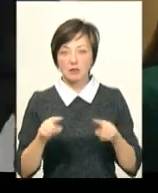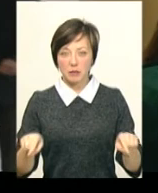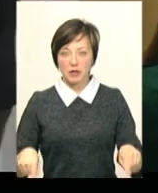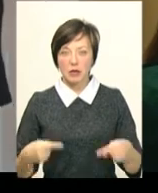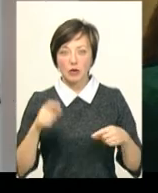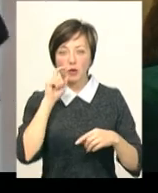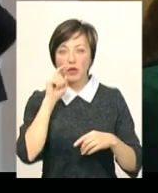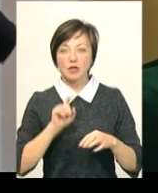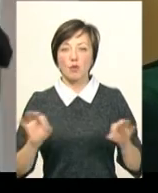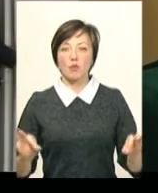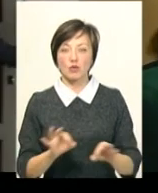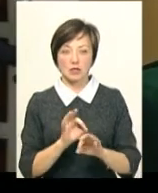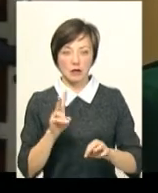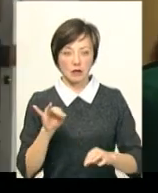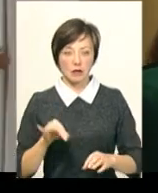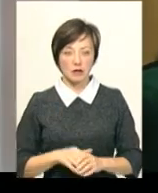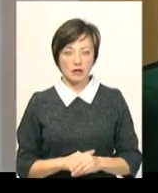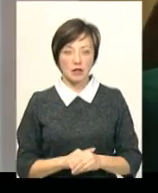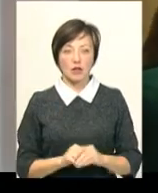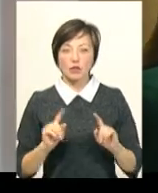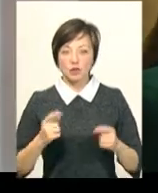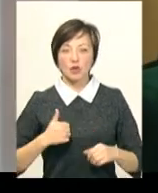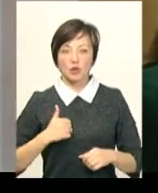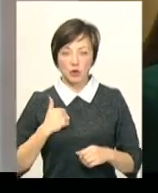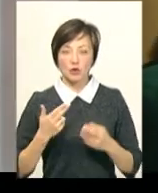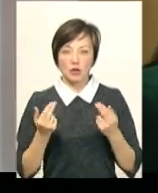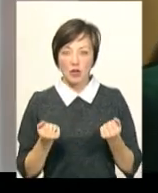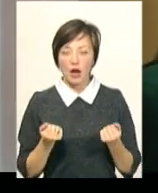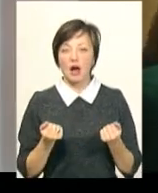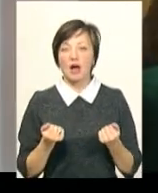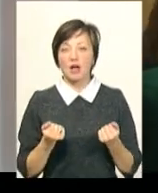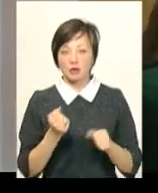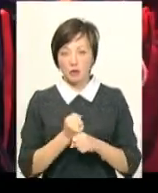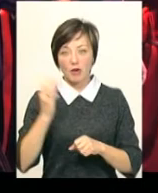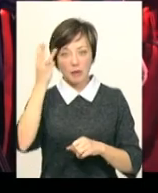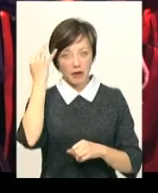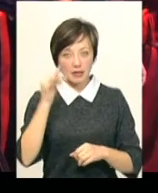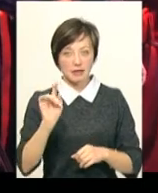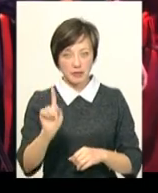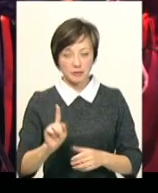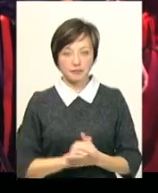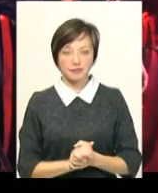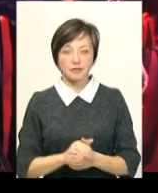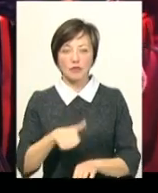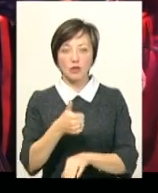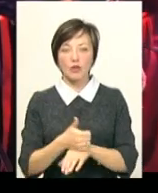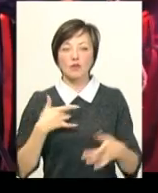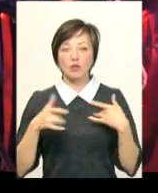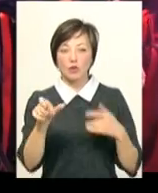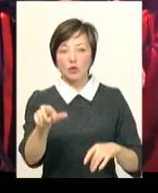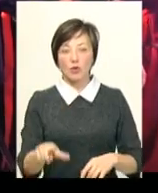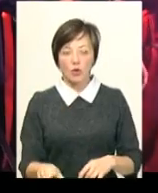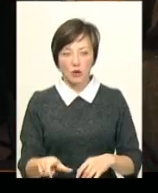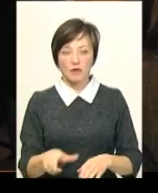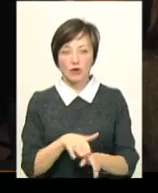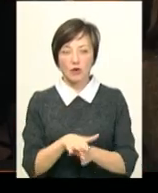просто української музики. Це дуже достойно, і тим більше, що це зробив Хмельницький. Головну роль, а це партія Богдана